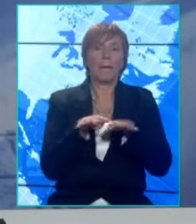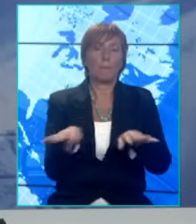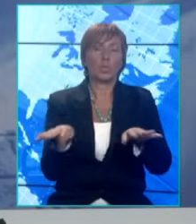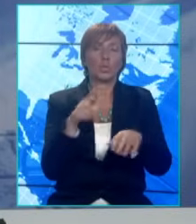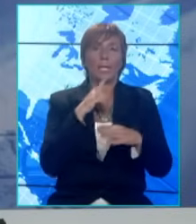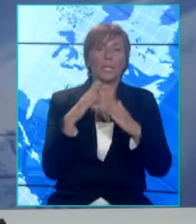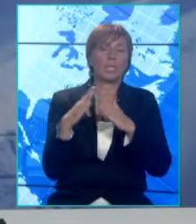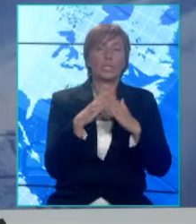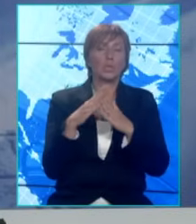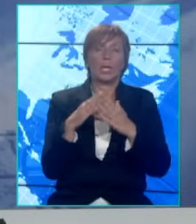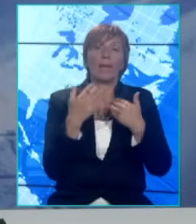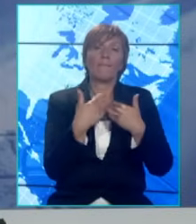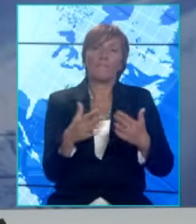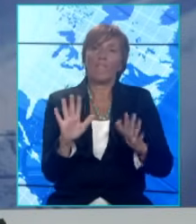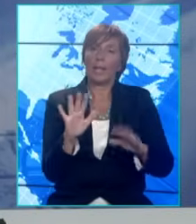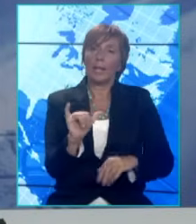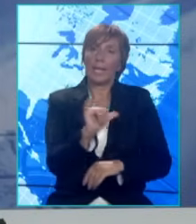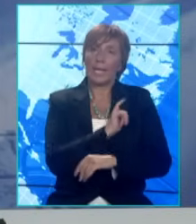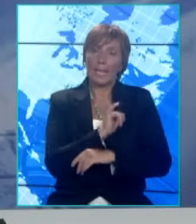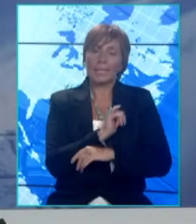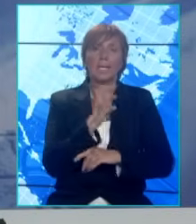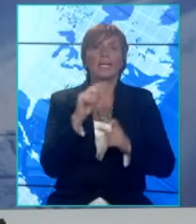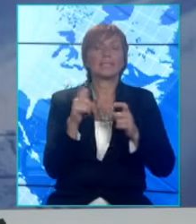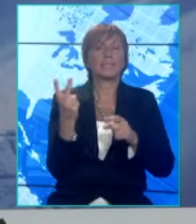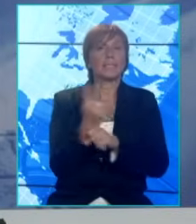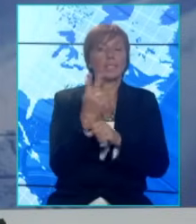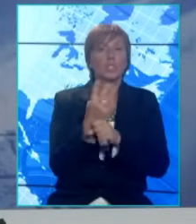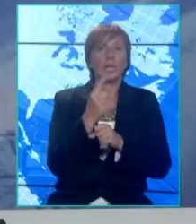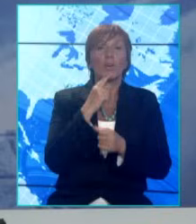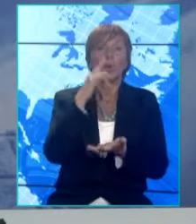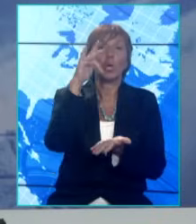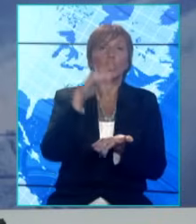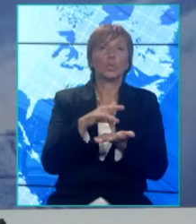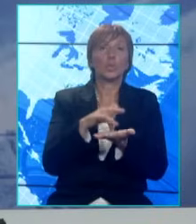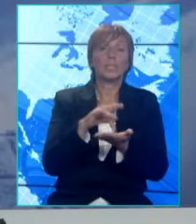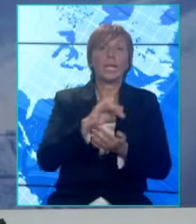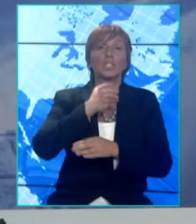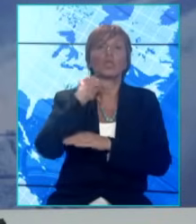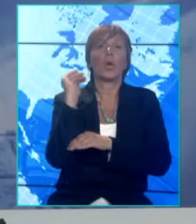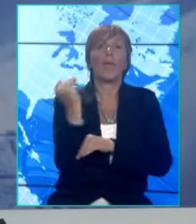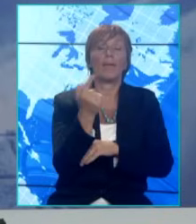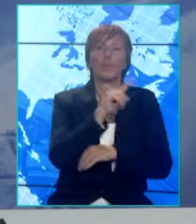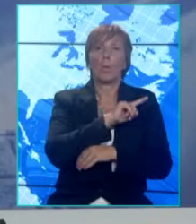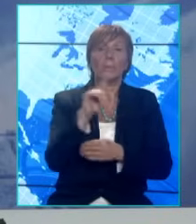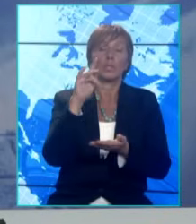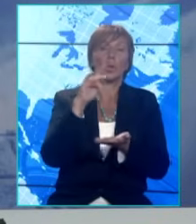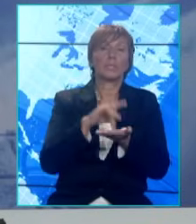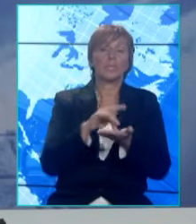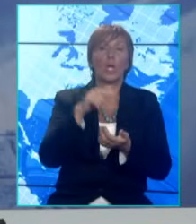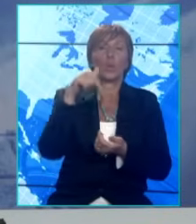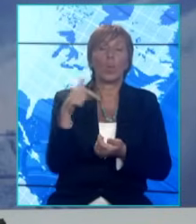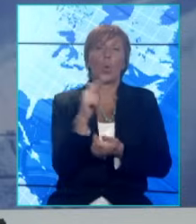susjedstvo, veliki interes od onih zemalja koje su u središnjoj Europi do zemalja